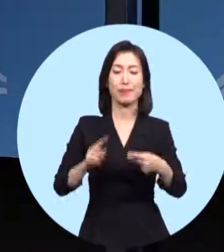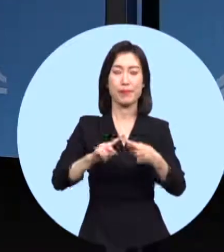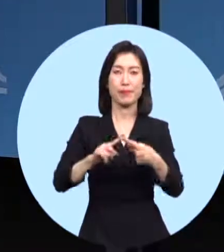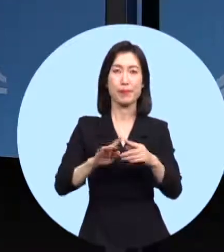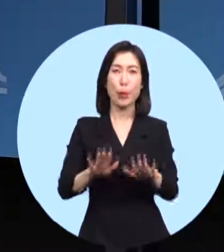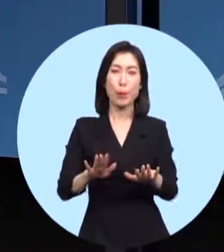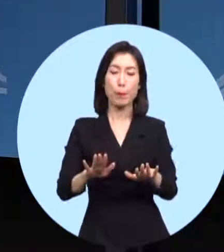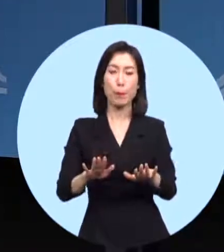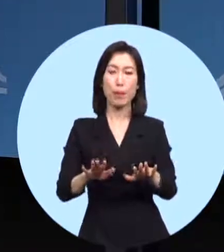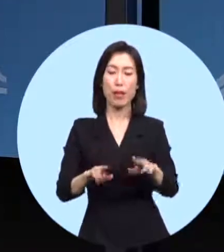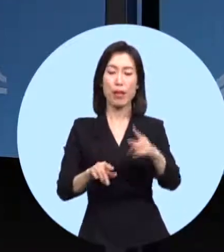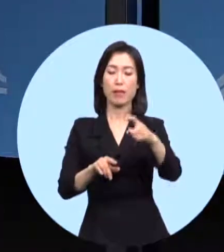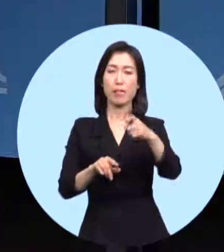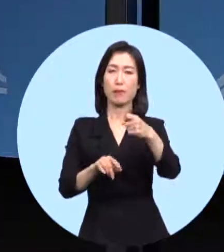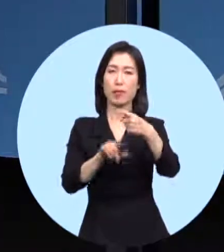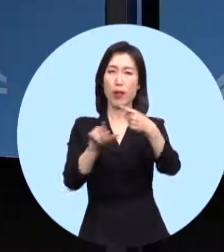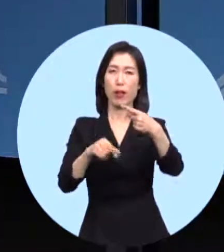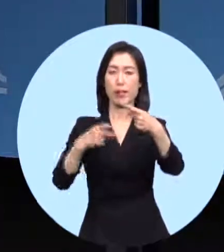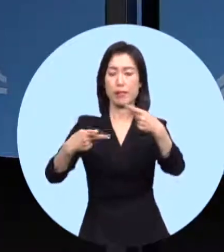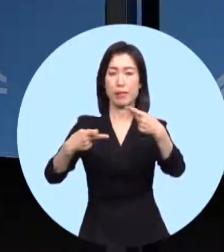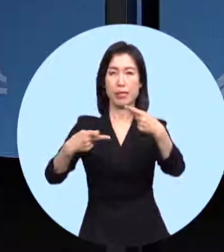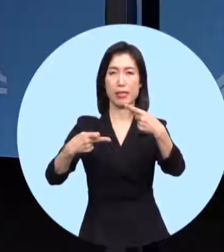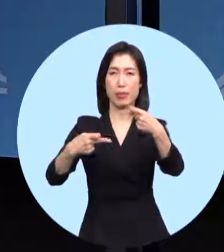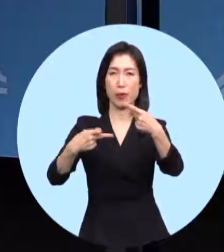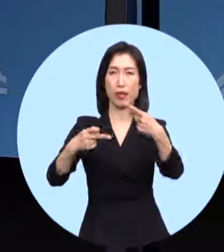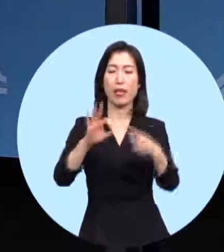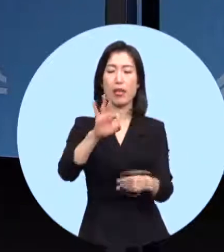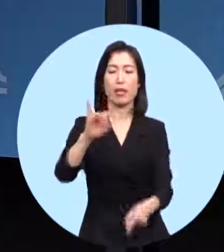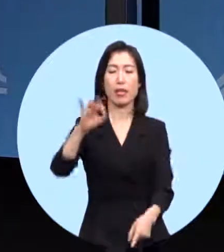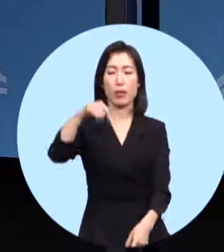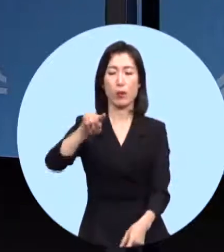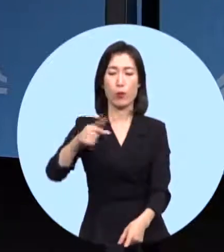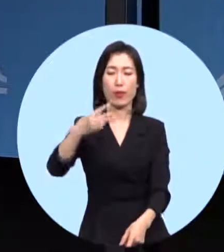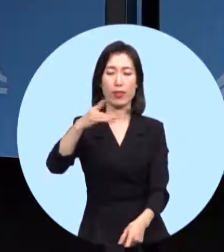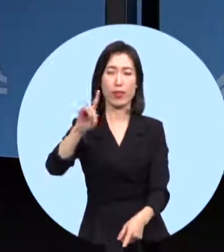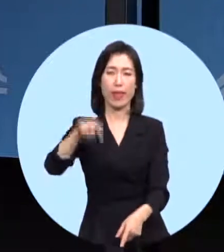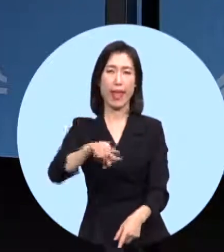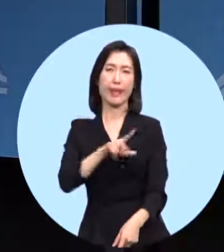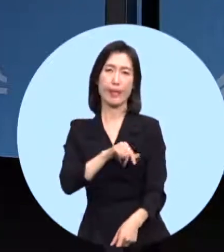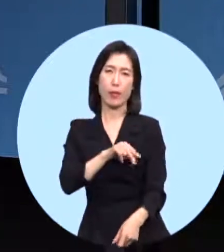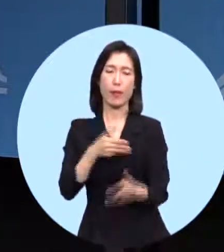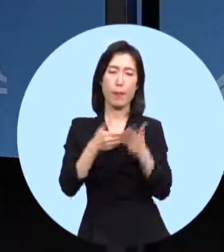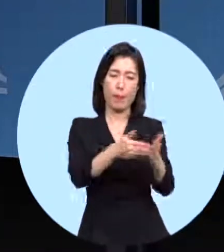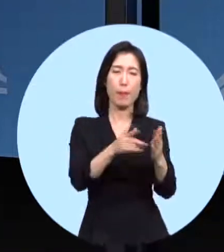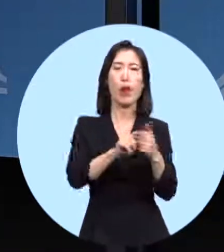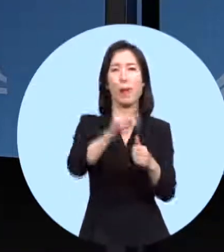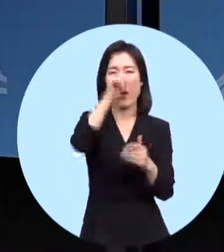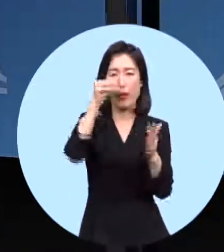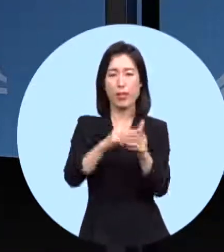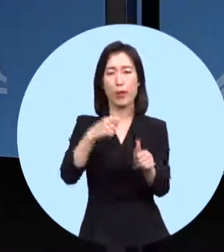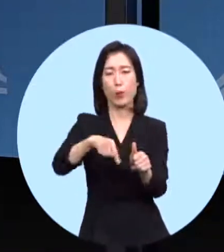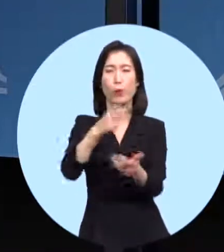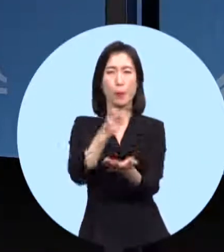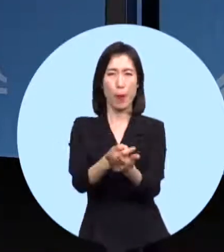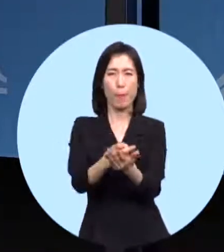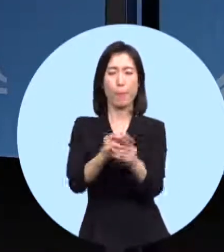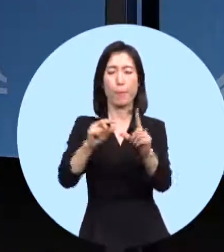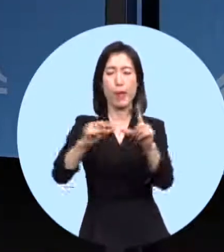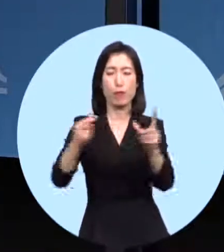먼저 이번 달 11월 12일 이원택 의원이 대표 발의한 평생교육법 일부